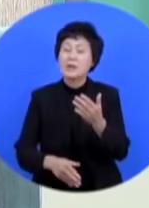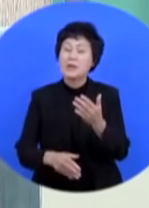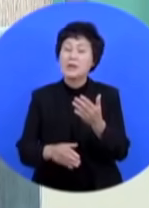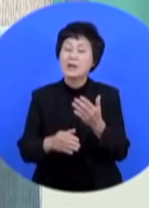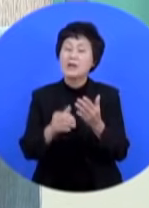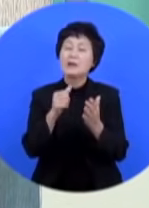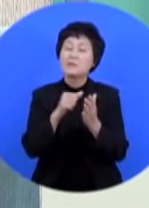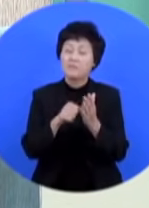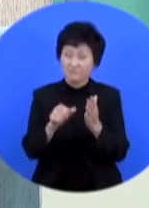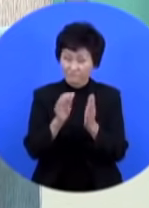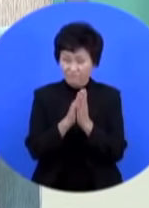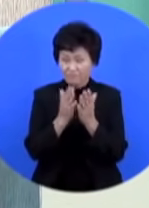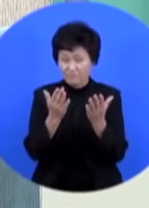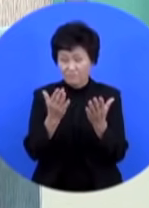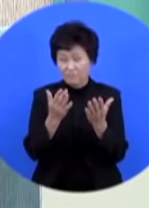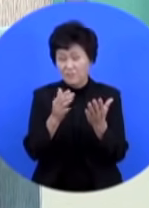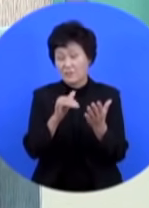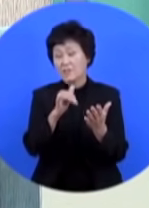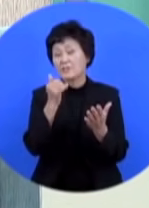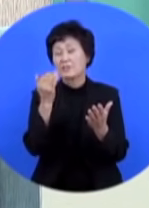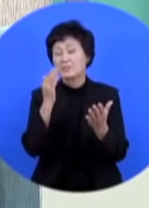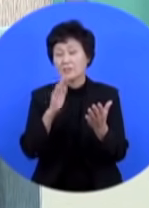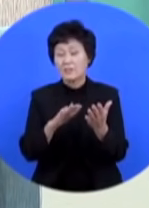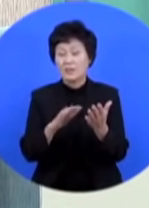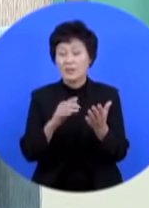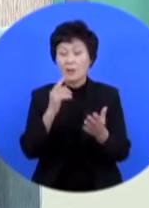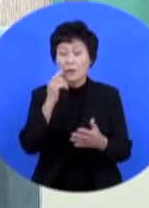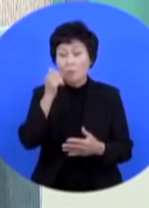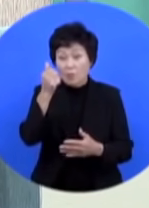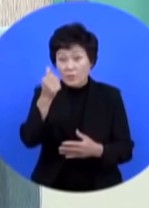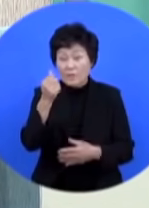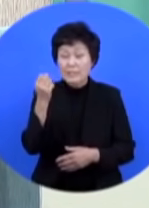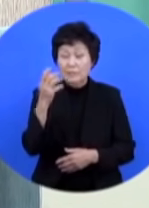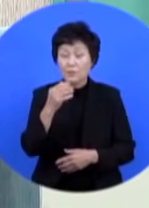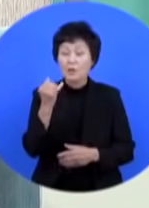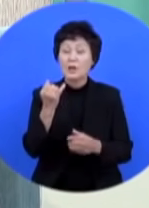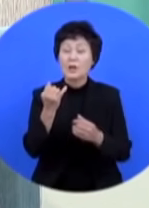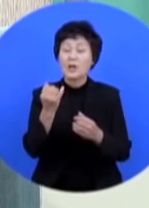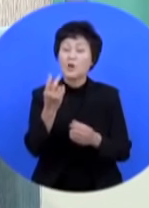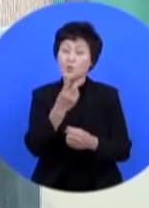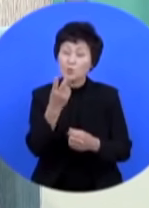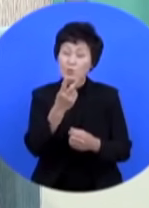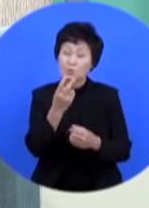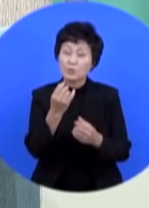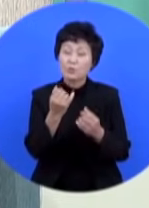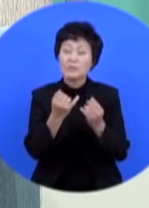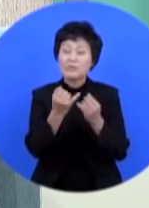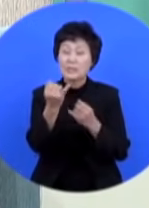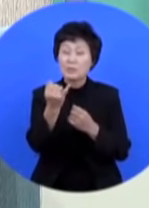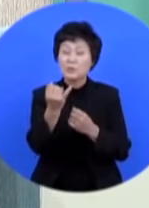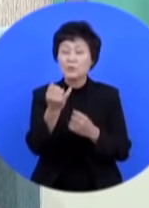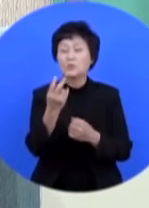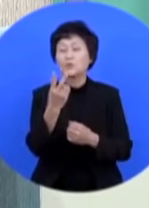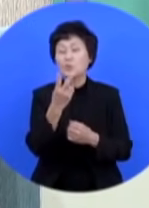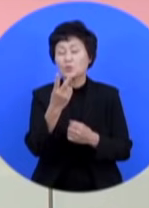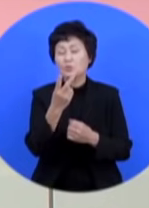나중에 이제 보신 거잖아요. 목사님하고 사모님하고 어떠셨어요?